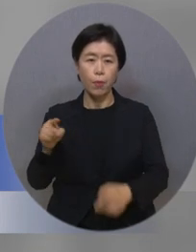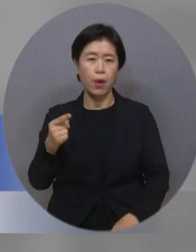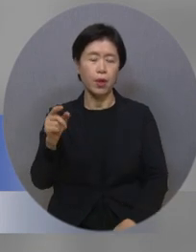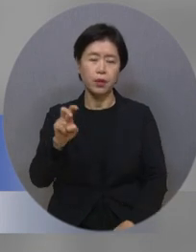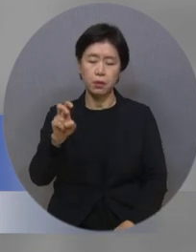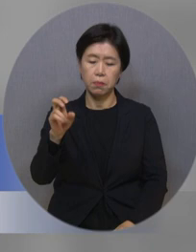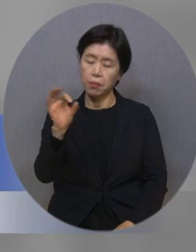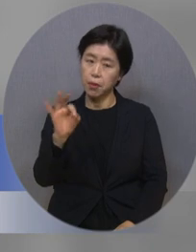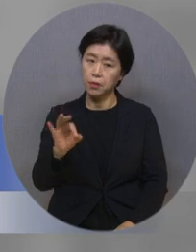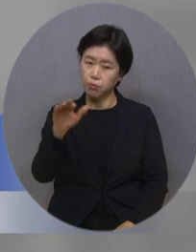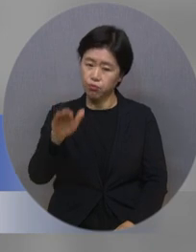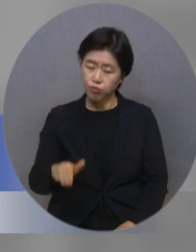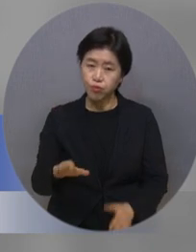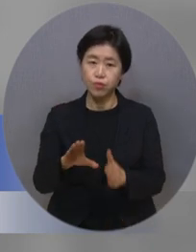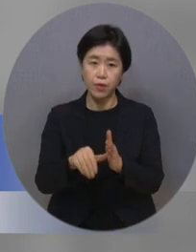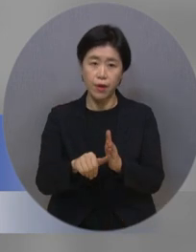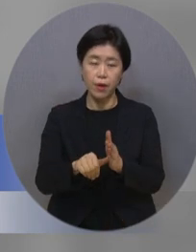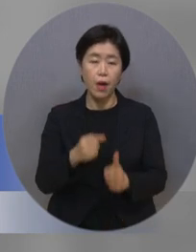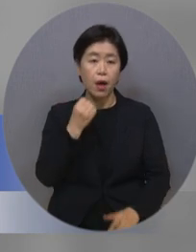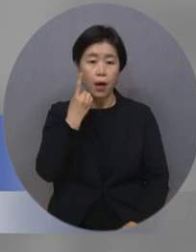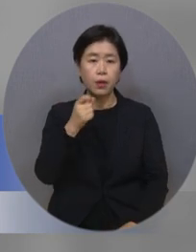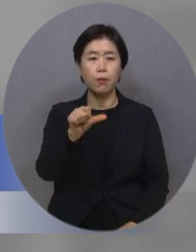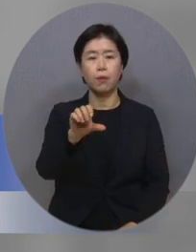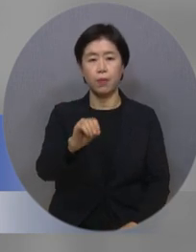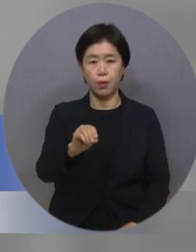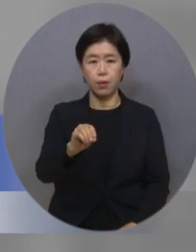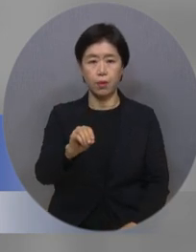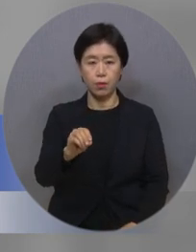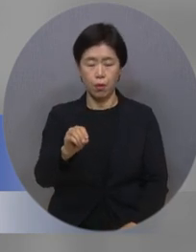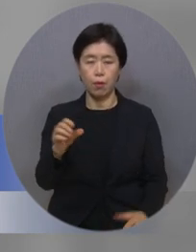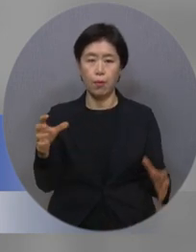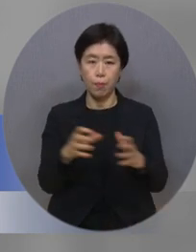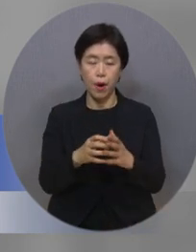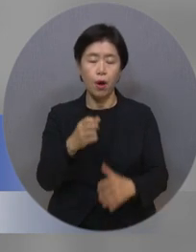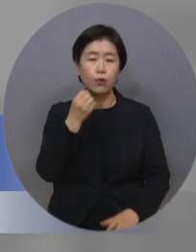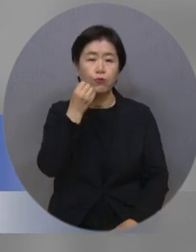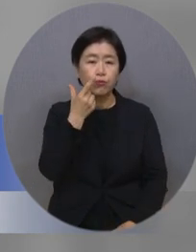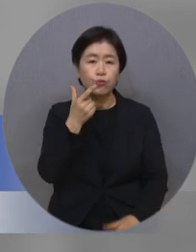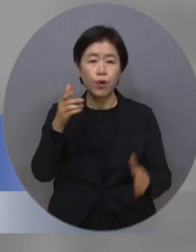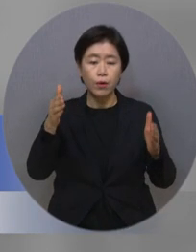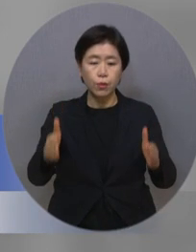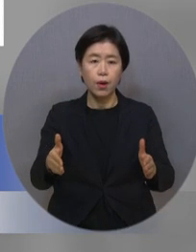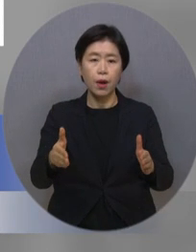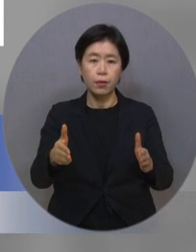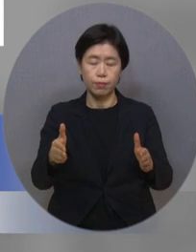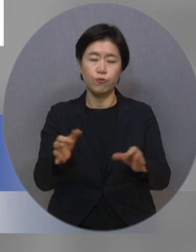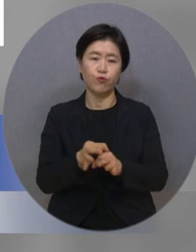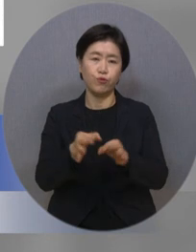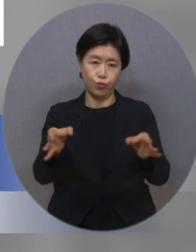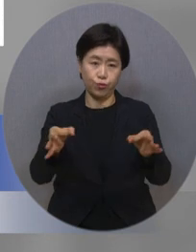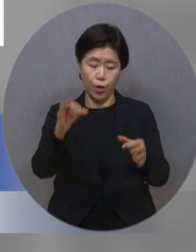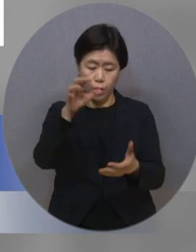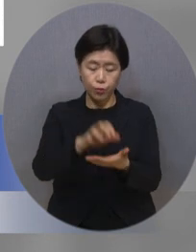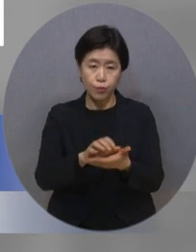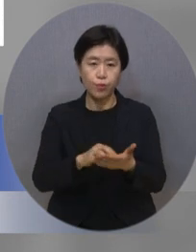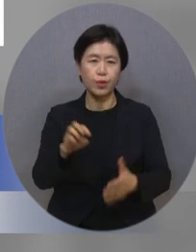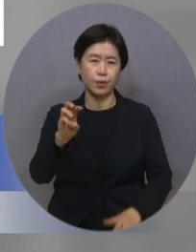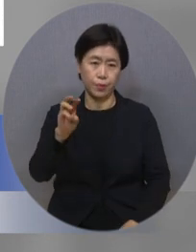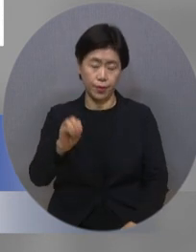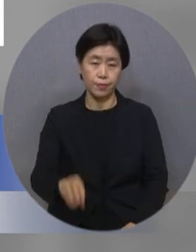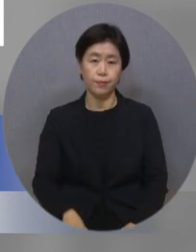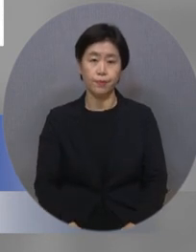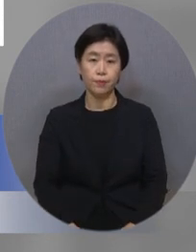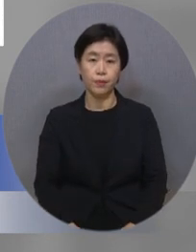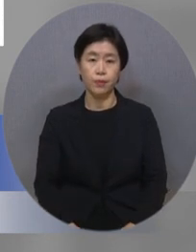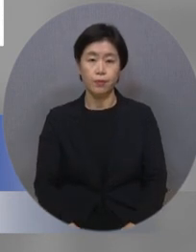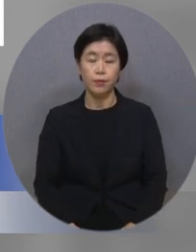월 5만원씩 6개월간 총 30만원을 지급하는 내용입니다 경기도는 장행기획소득을 통해 장애인의 활발한